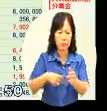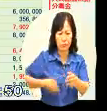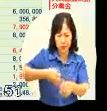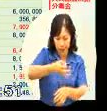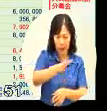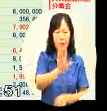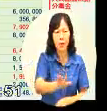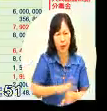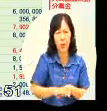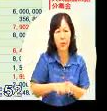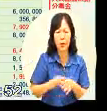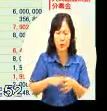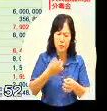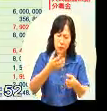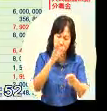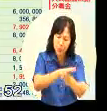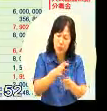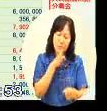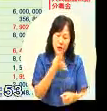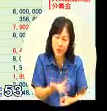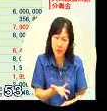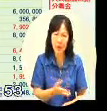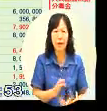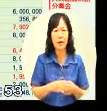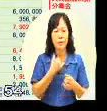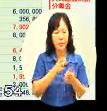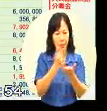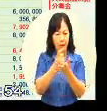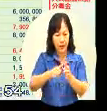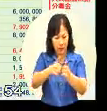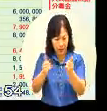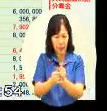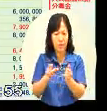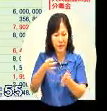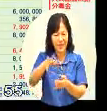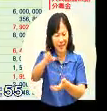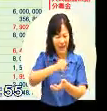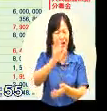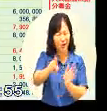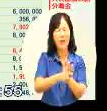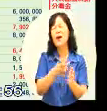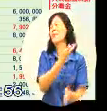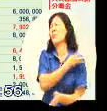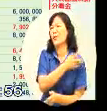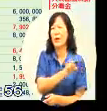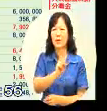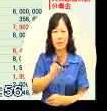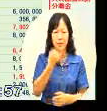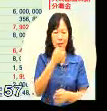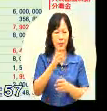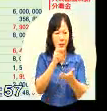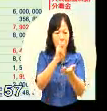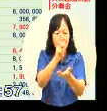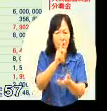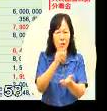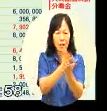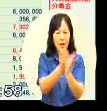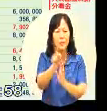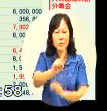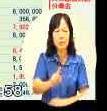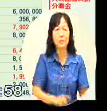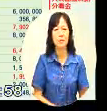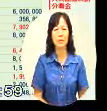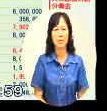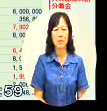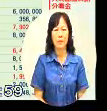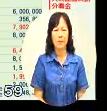好、哦，啊，这样算不算补助啊？反正人民团体只要有钱拿就可以了，他管你政府的名目是什么？好、哦。很多这种